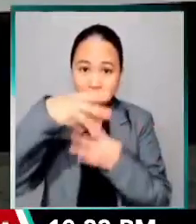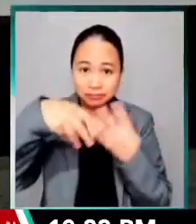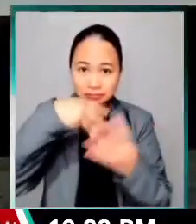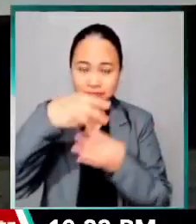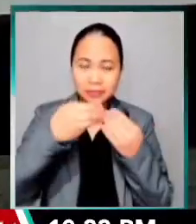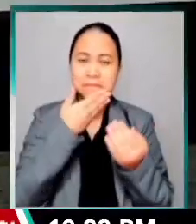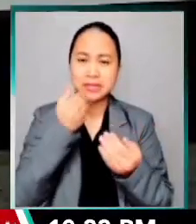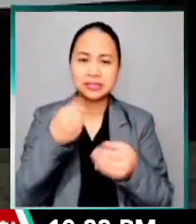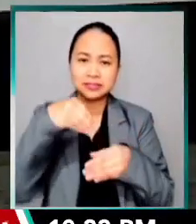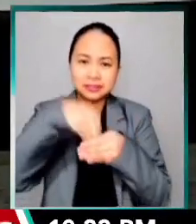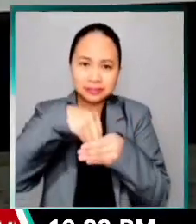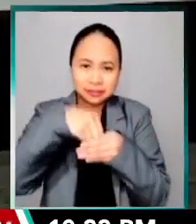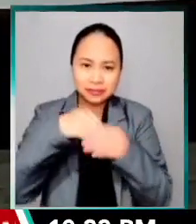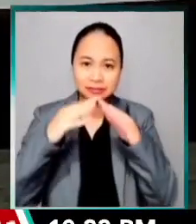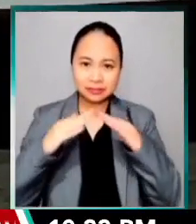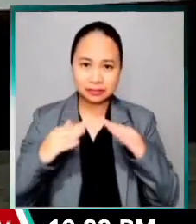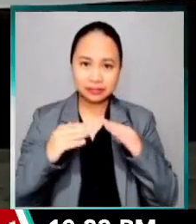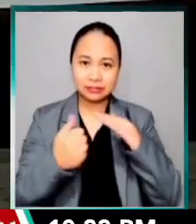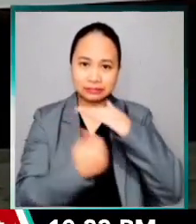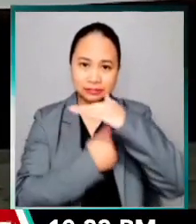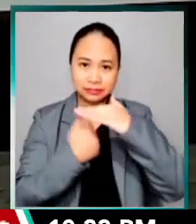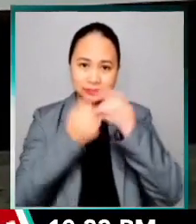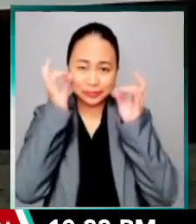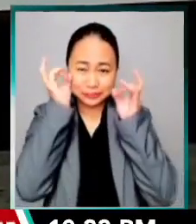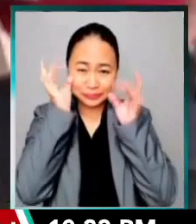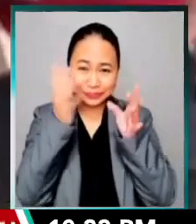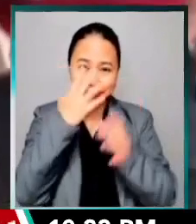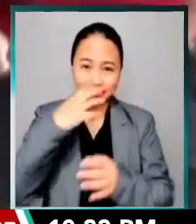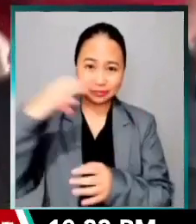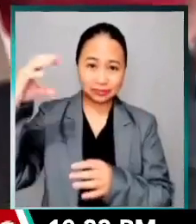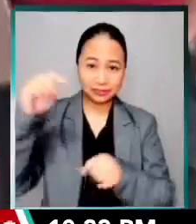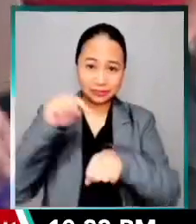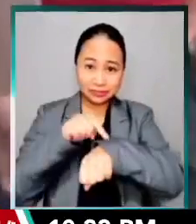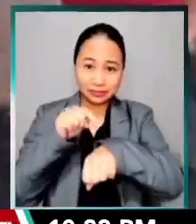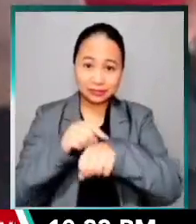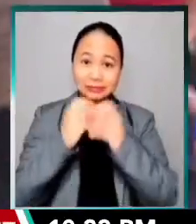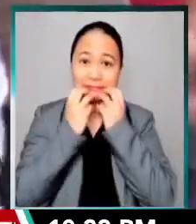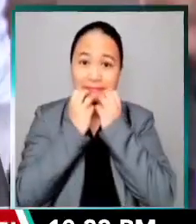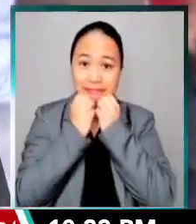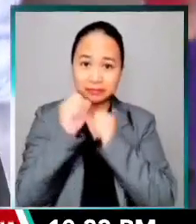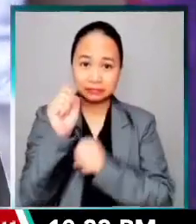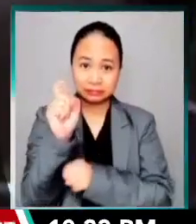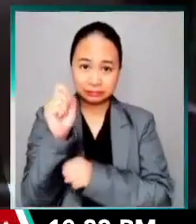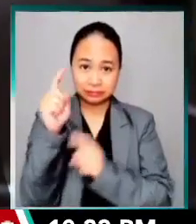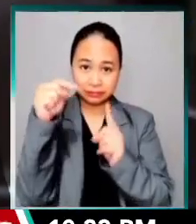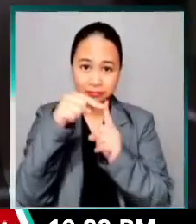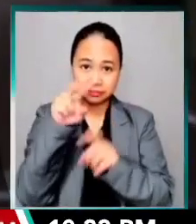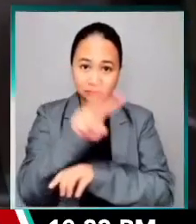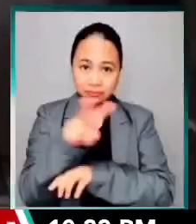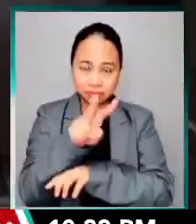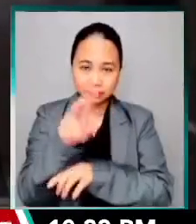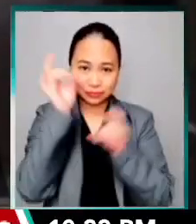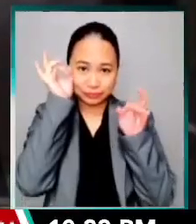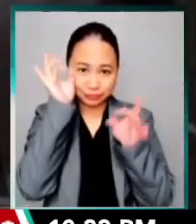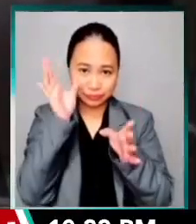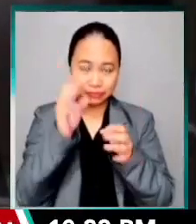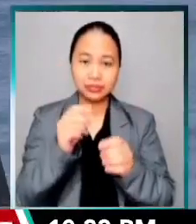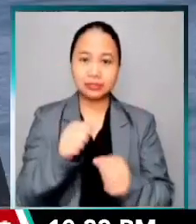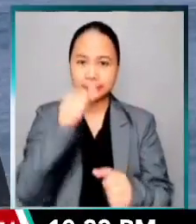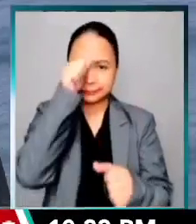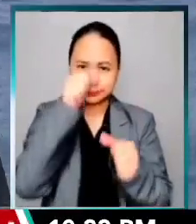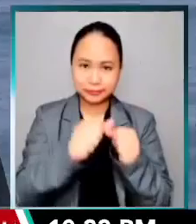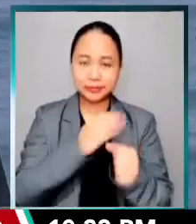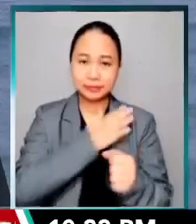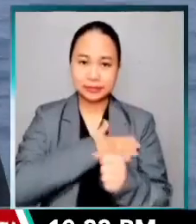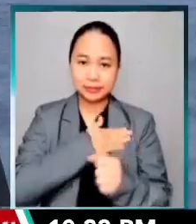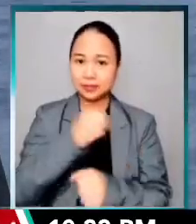heat, especially sa mga peak hours natin, 11 to 2. And we're also reminding everybody to take ample amount of water.